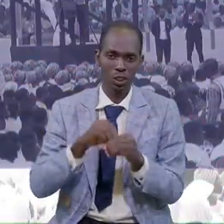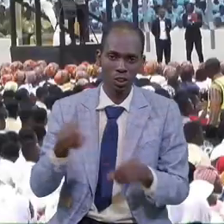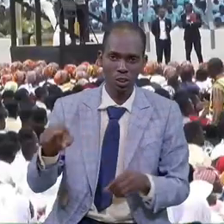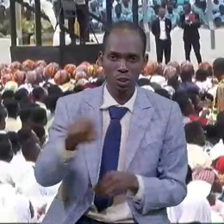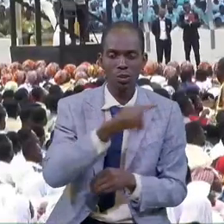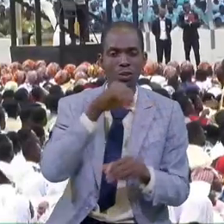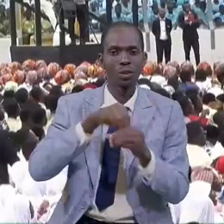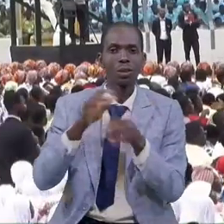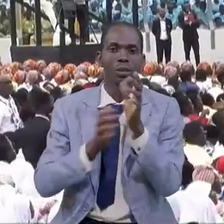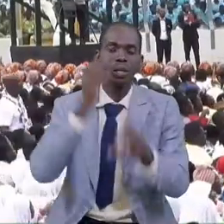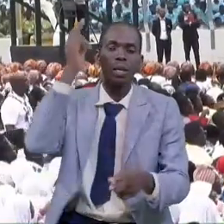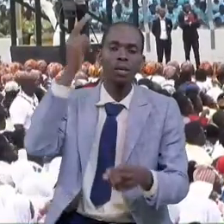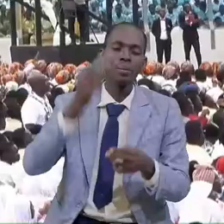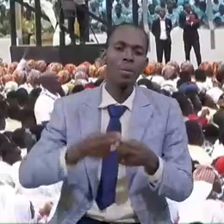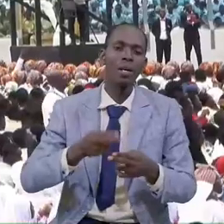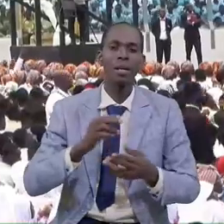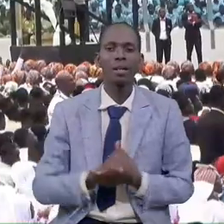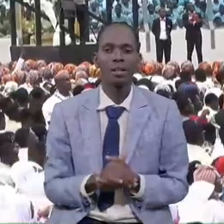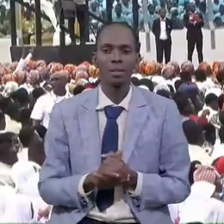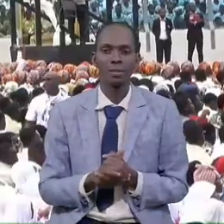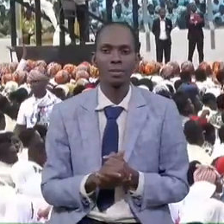de Jésus.